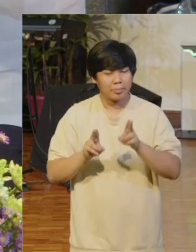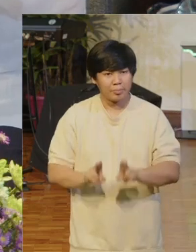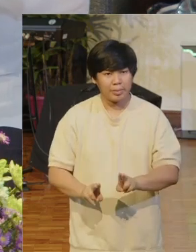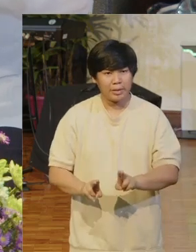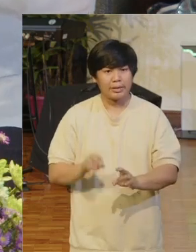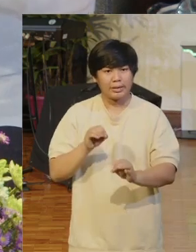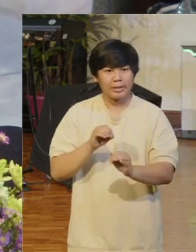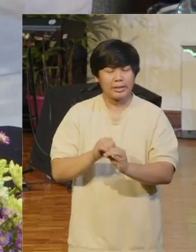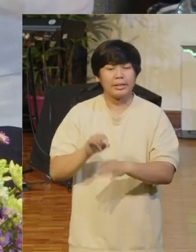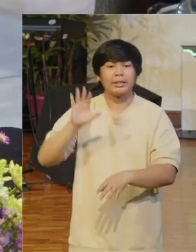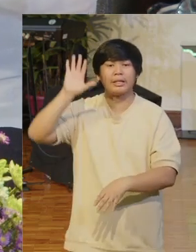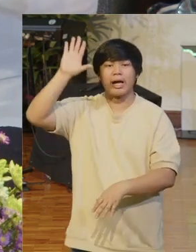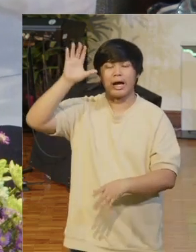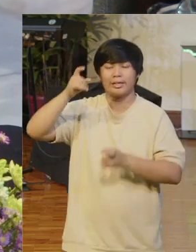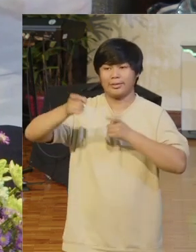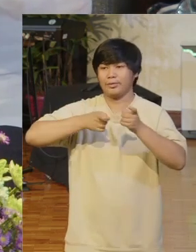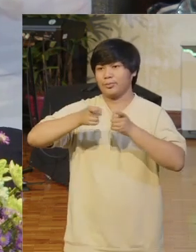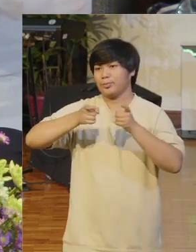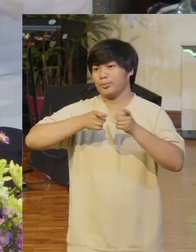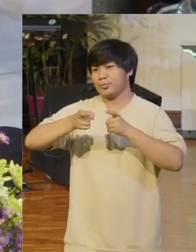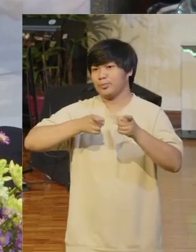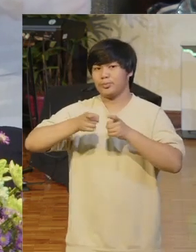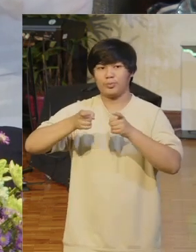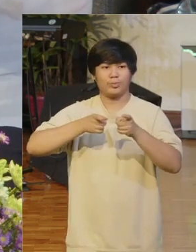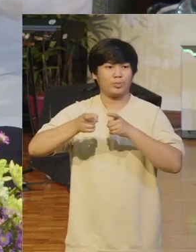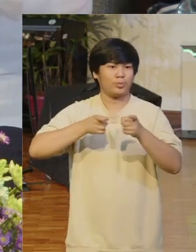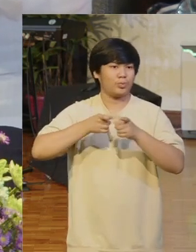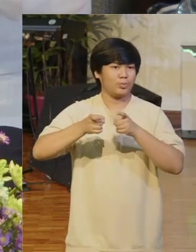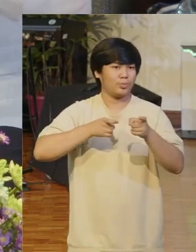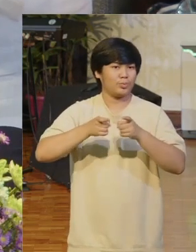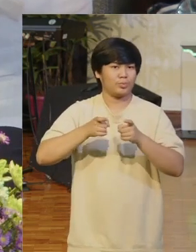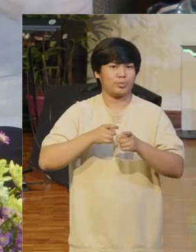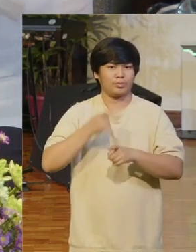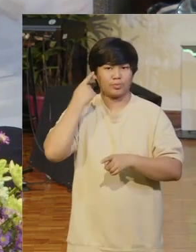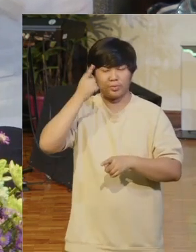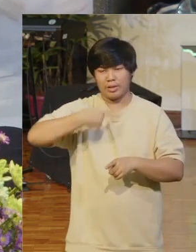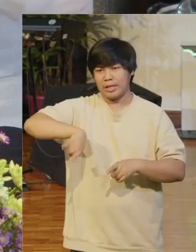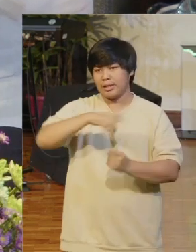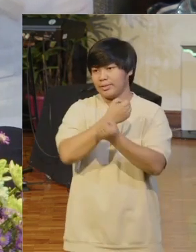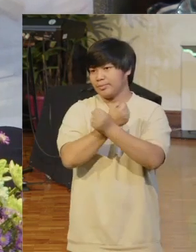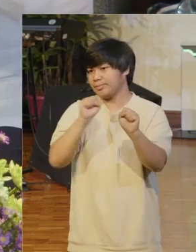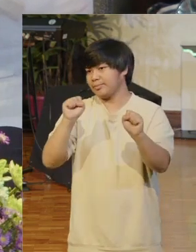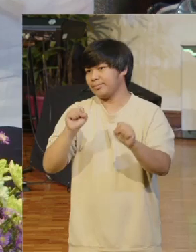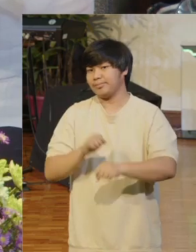kanyang paghahari, ng kanyang pagkilos para tayo maligtas.